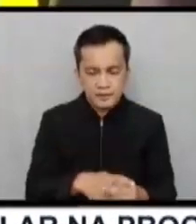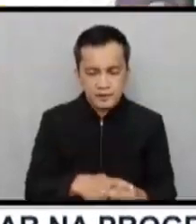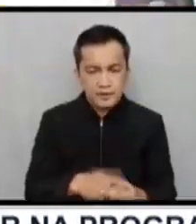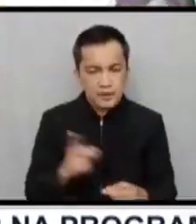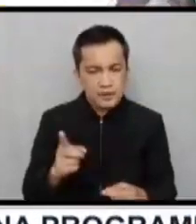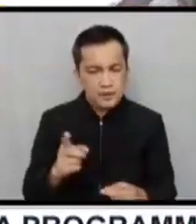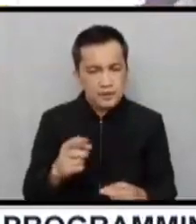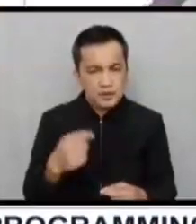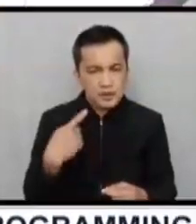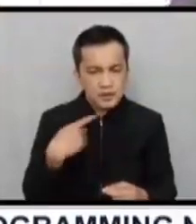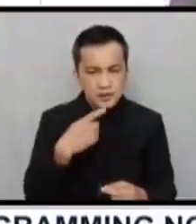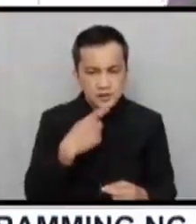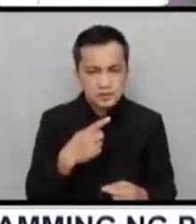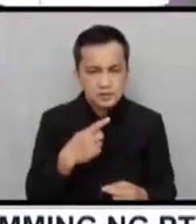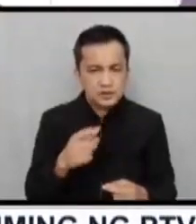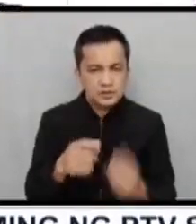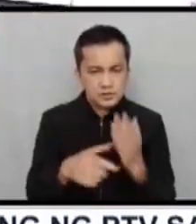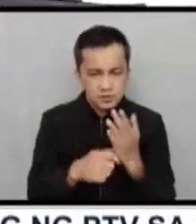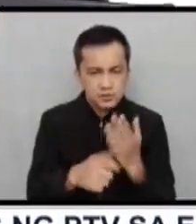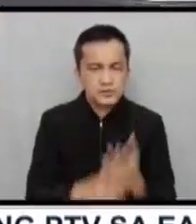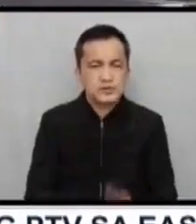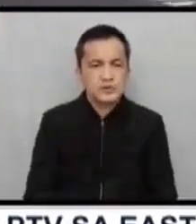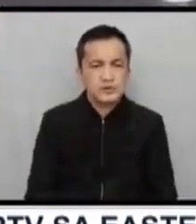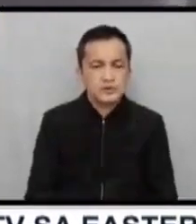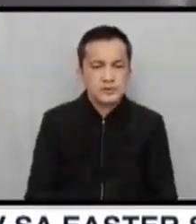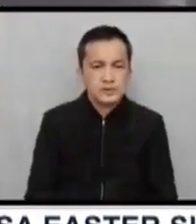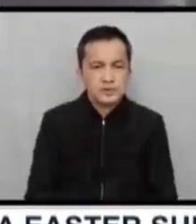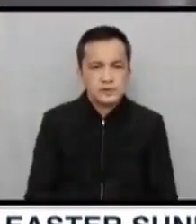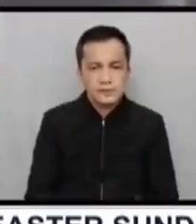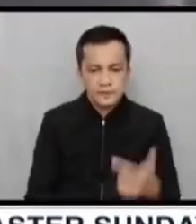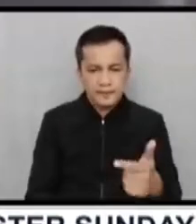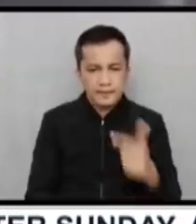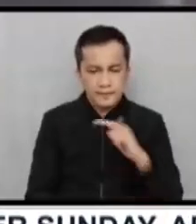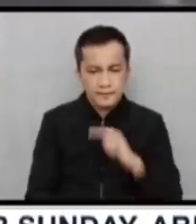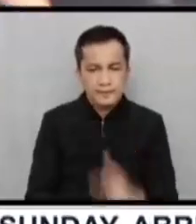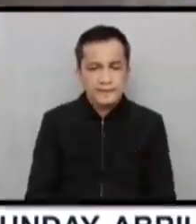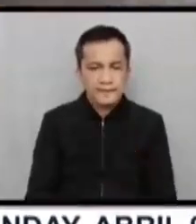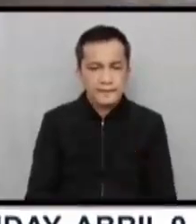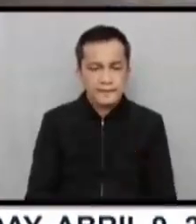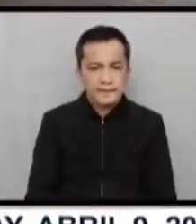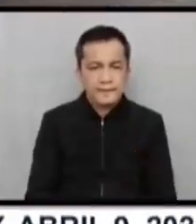mga driver at konduktor. Glory Balegan, para sa Bayan.